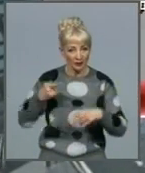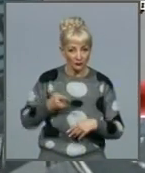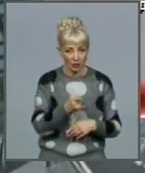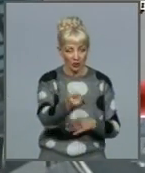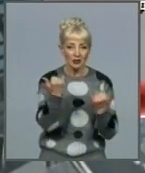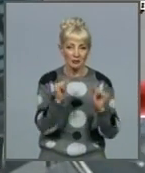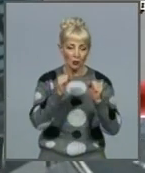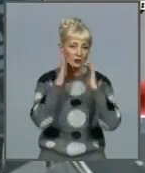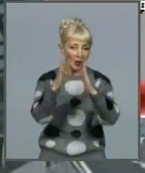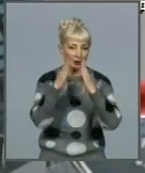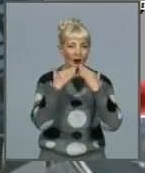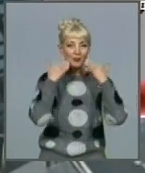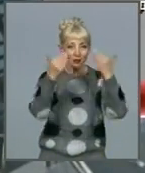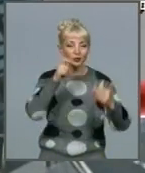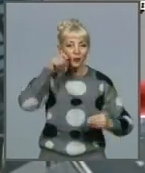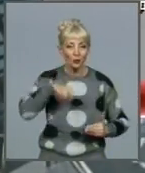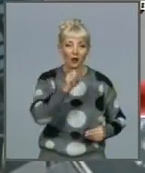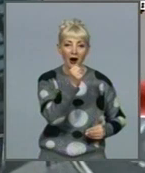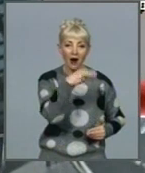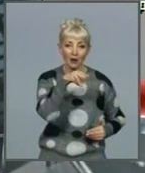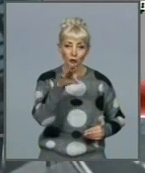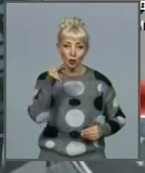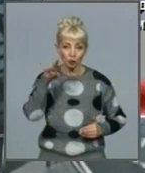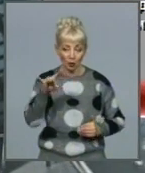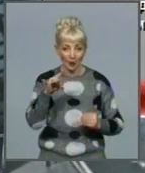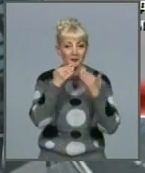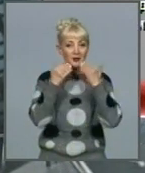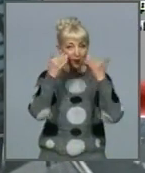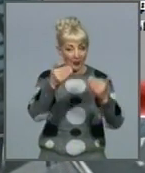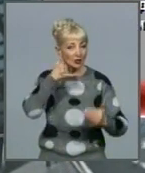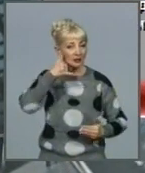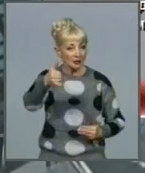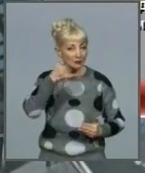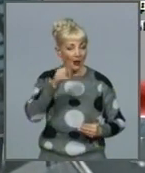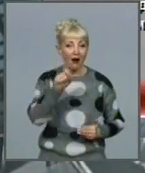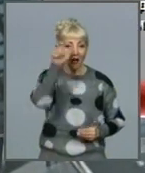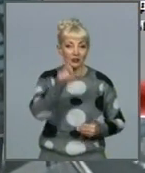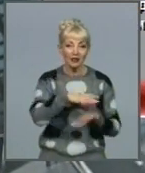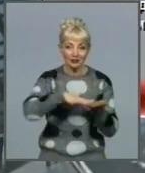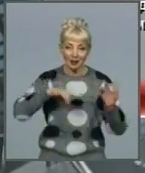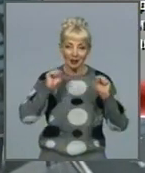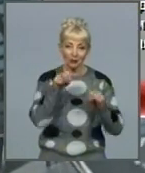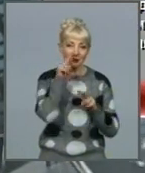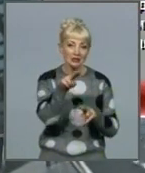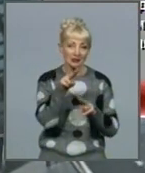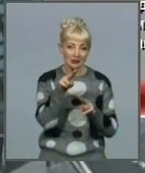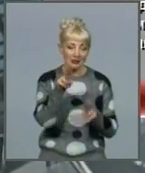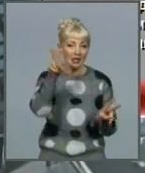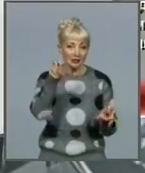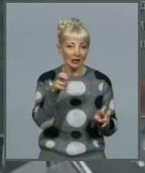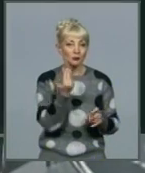до «Укравтодору». Звернення потрапить до диспетчера, а громадянин надалі зможе відстежувати статус його опрацювання і